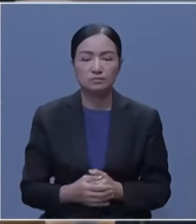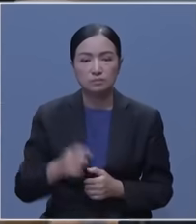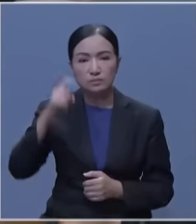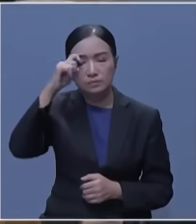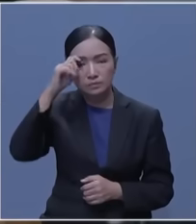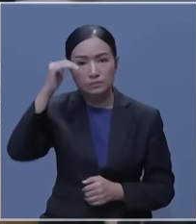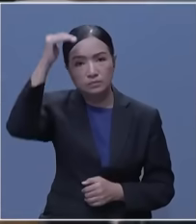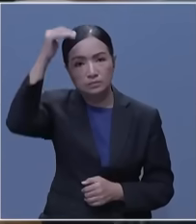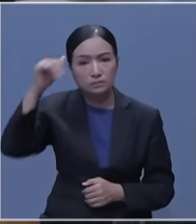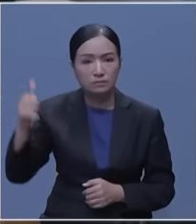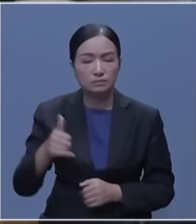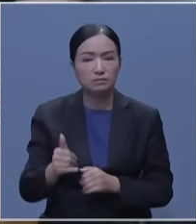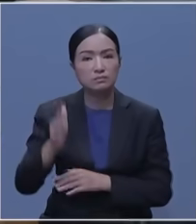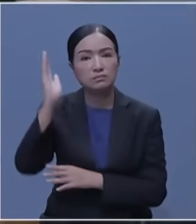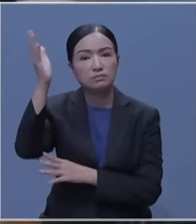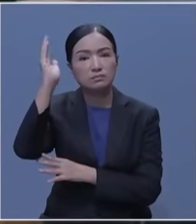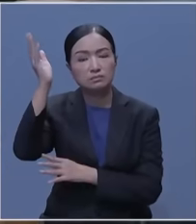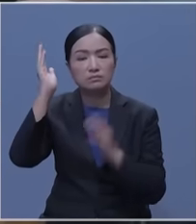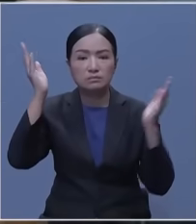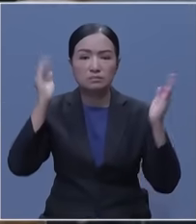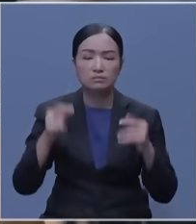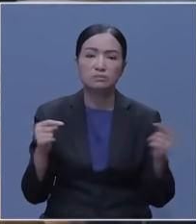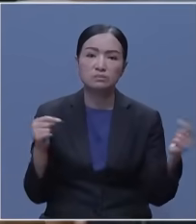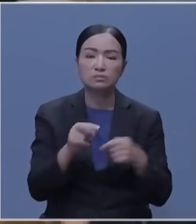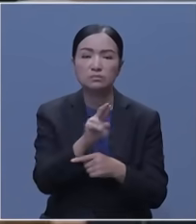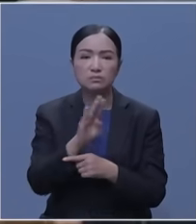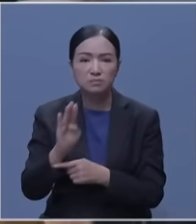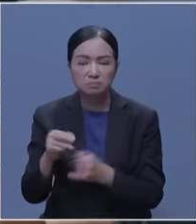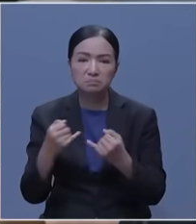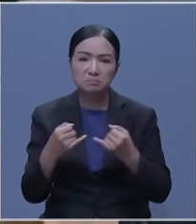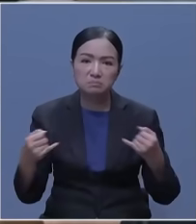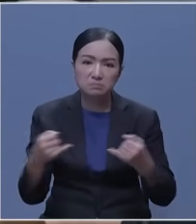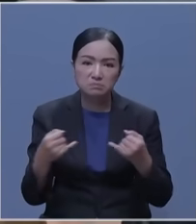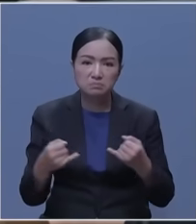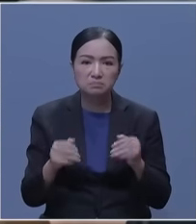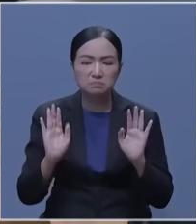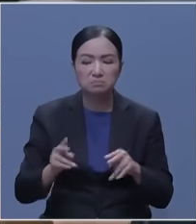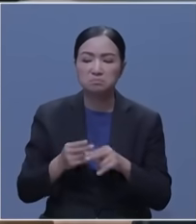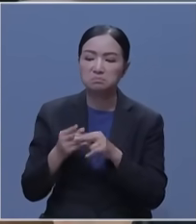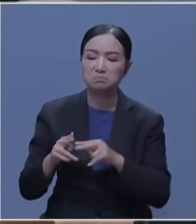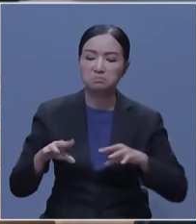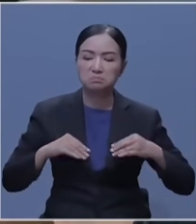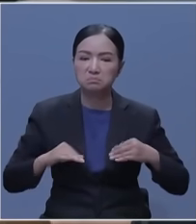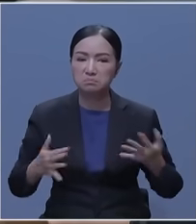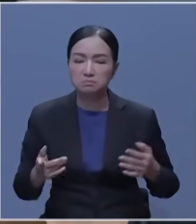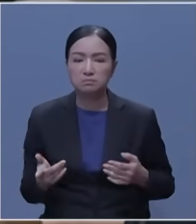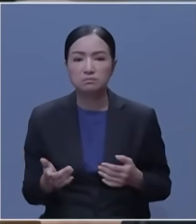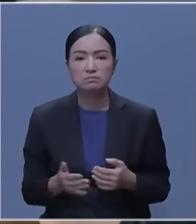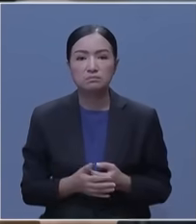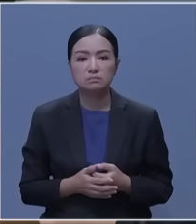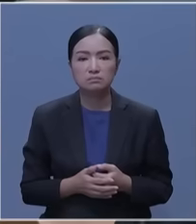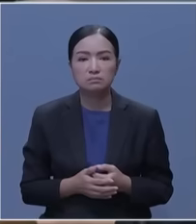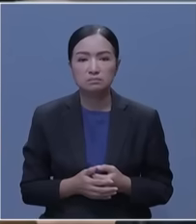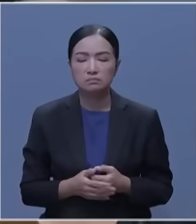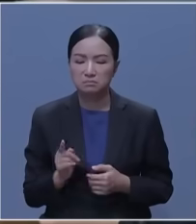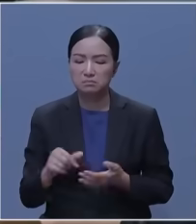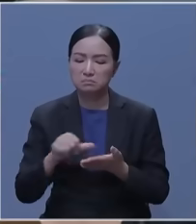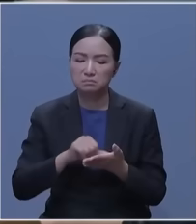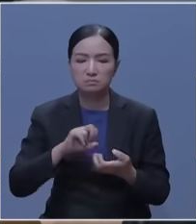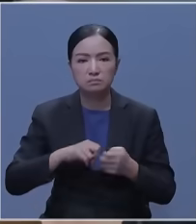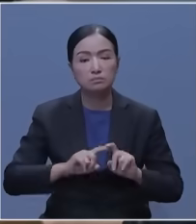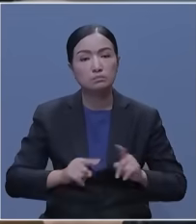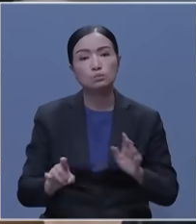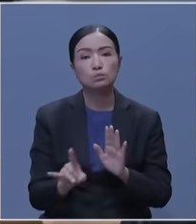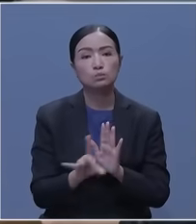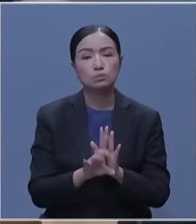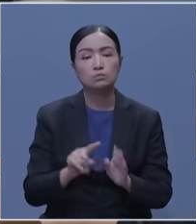าตอนหาเสียงก็หาเสียงว่าไอ้ระบบเส้นสายพวกนี้เนี่ยนะครับตัวเองจะไม่ยอมรับจะจัดการจะแก้ปัญหาแต่สุด